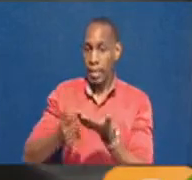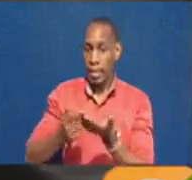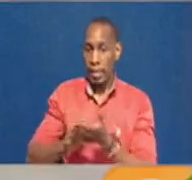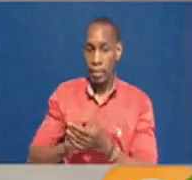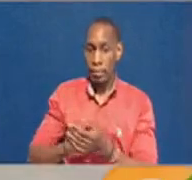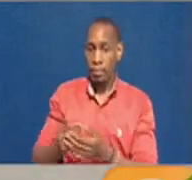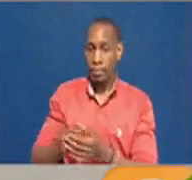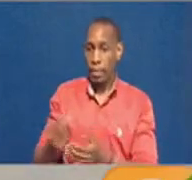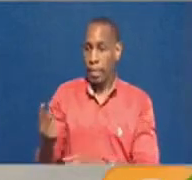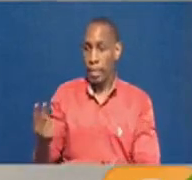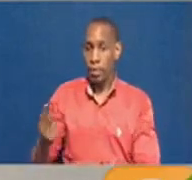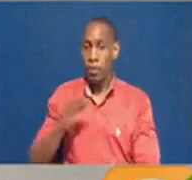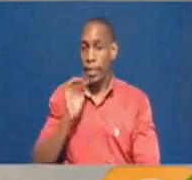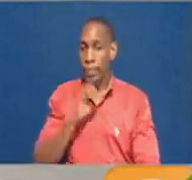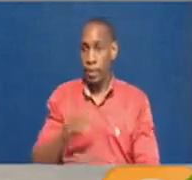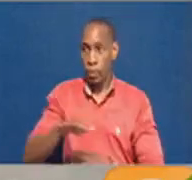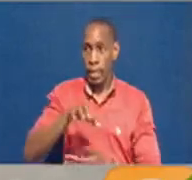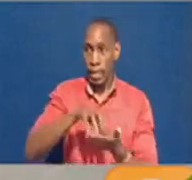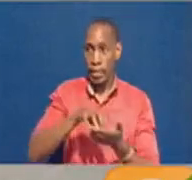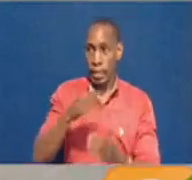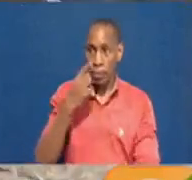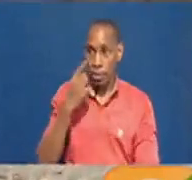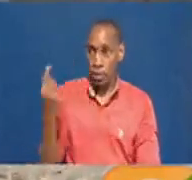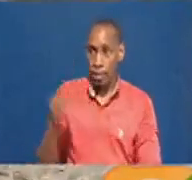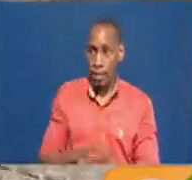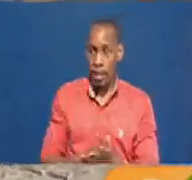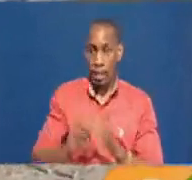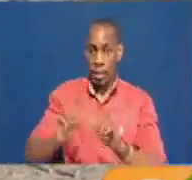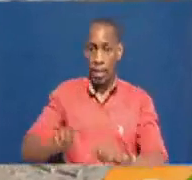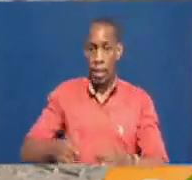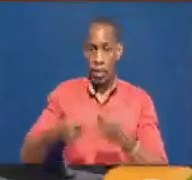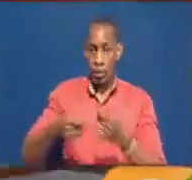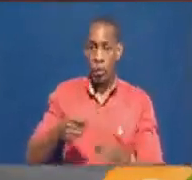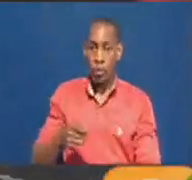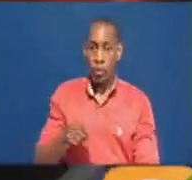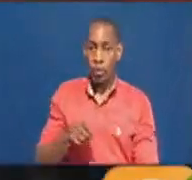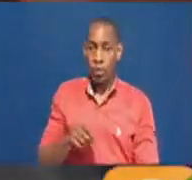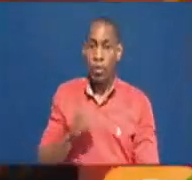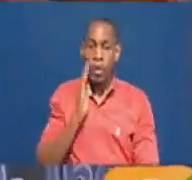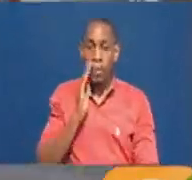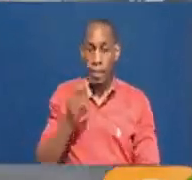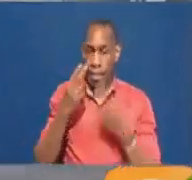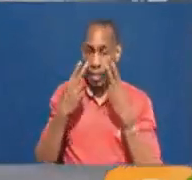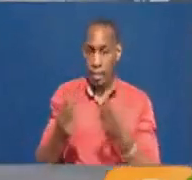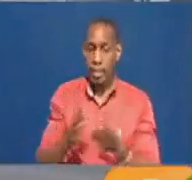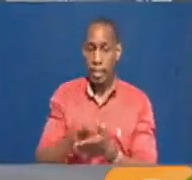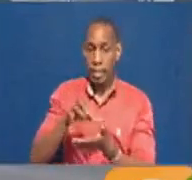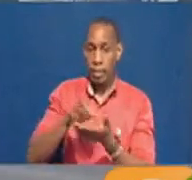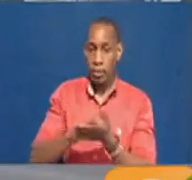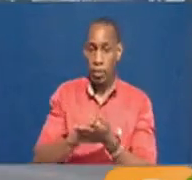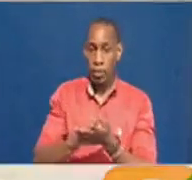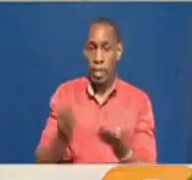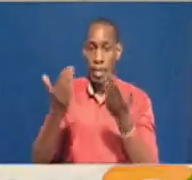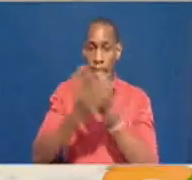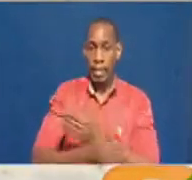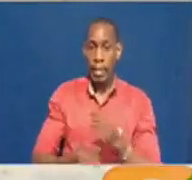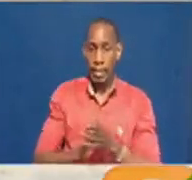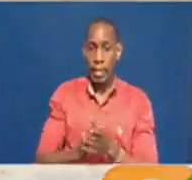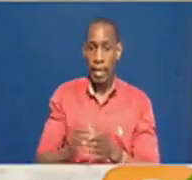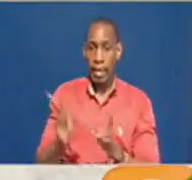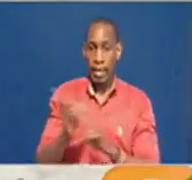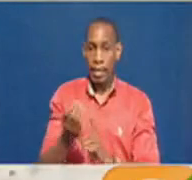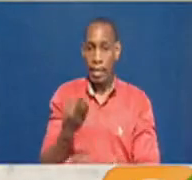Wametuacha. Katika eneo la tukio, kiatu cha marehemu Catherine kikisalia kumbukumu ya matukio ya usiku wa kuvuka mwaka.